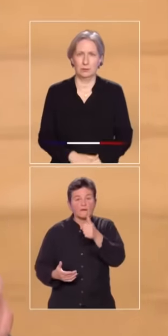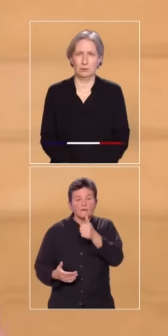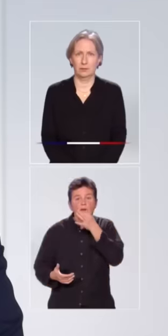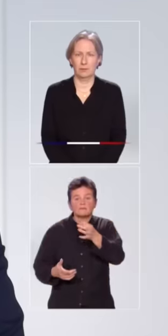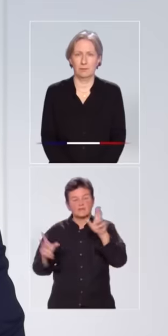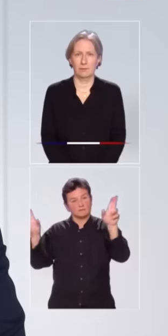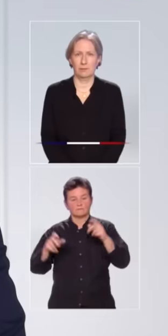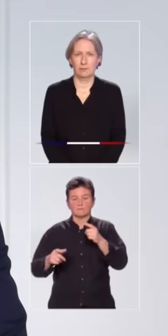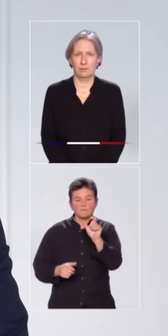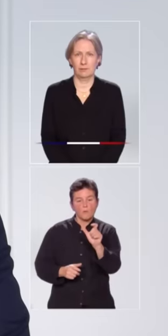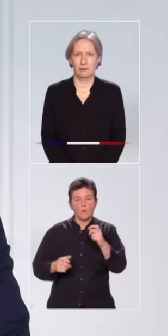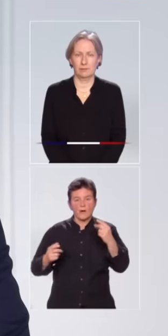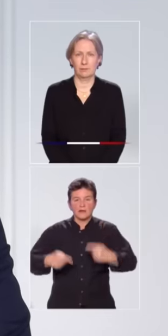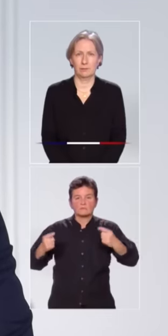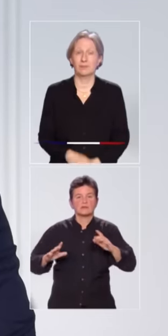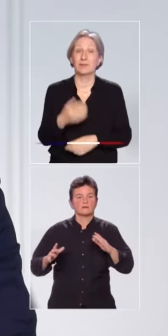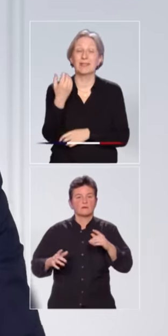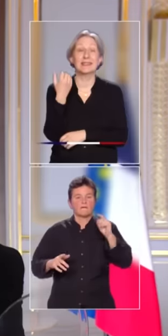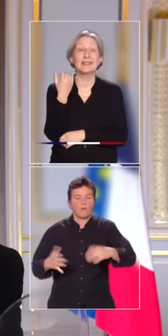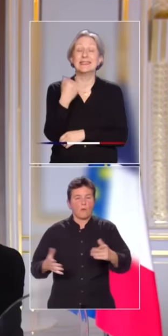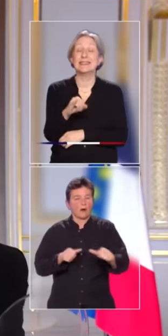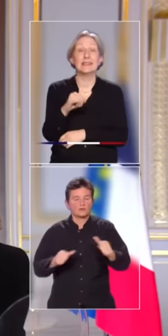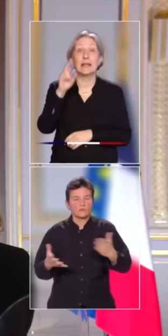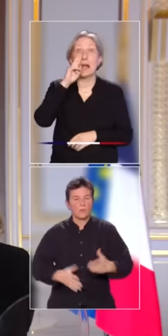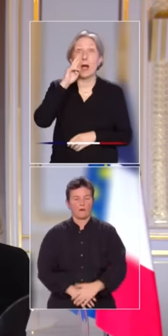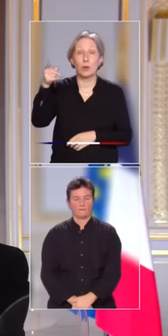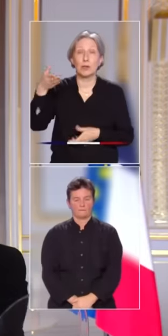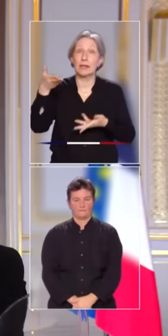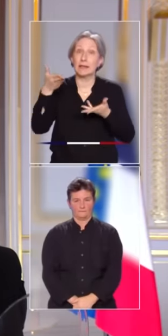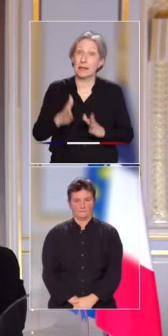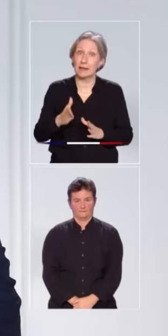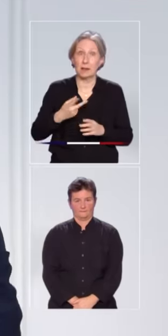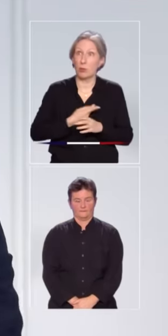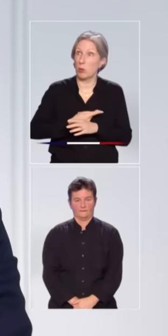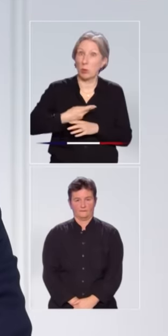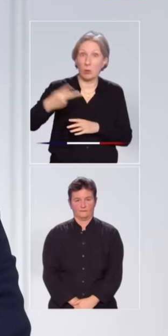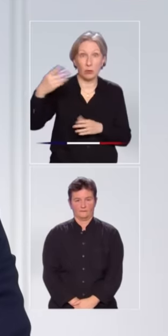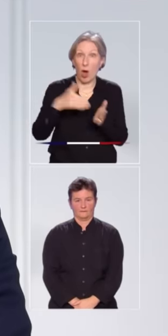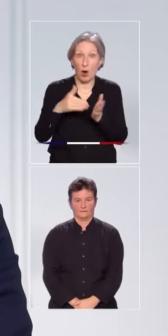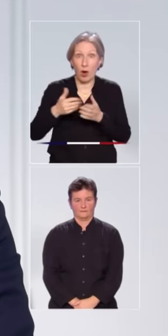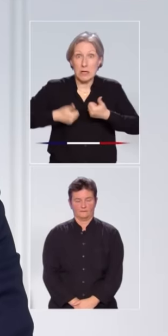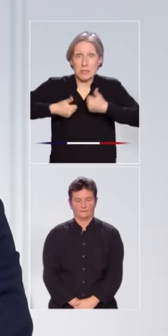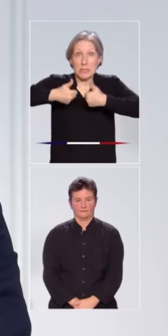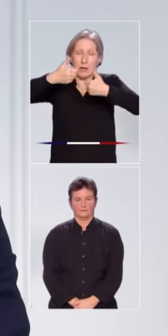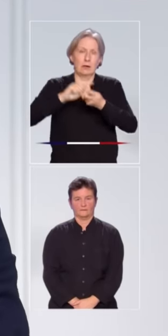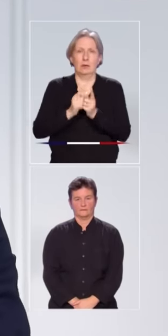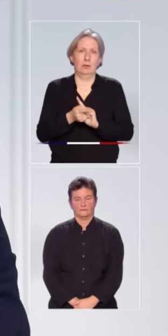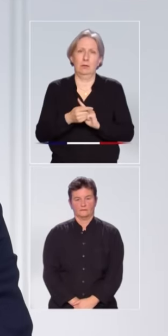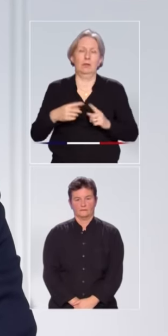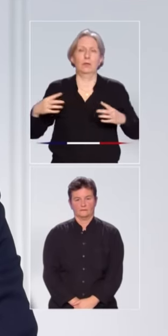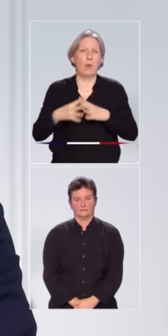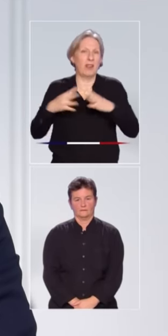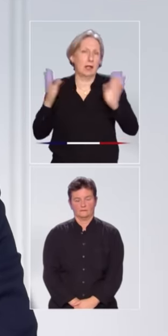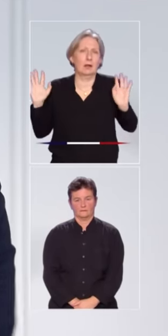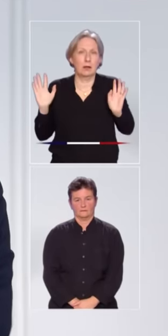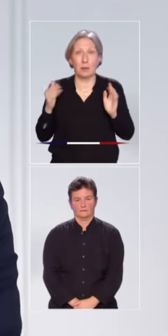ennemi ? Qu'est-ce qu'il faudrait que la Russie commette ? Mais si la Russie décidait à nouveau une escalade qui nous entraînerait tous dans un conflit, je souhaite de toutes mes forces qu'il n'en